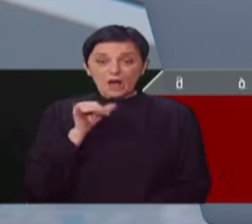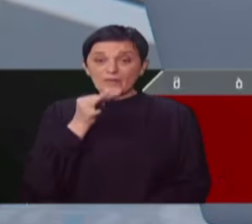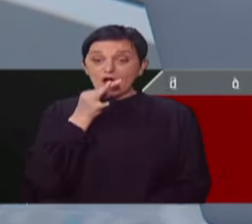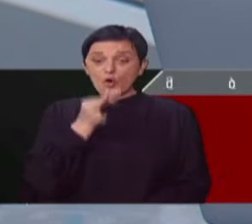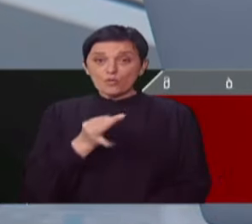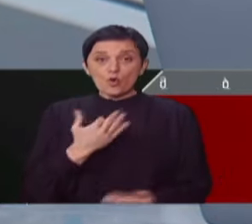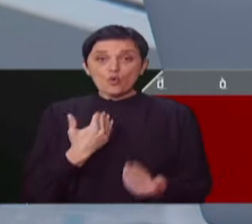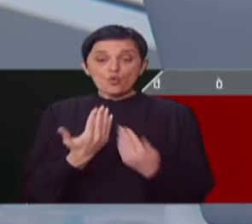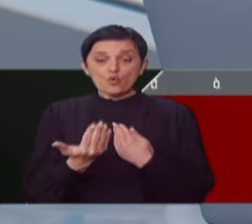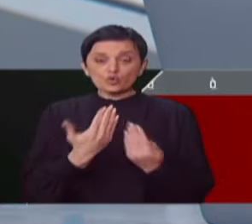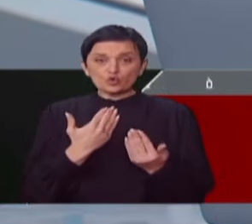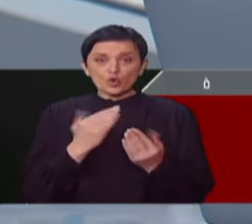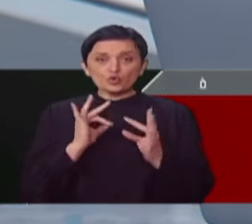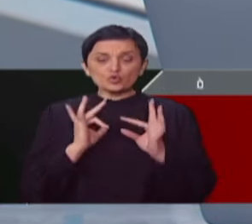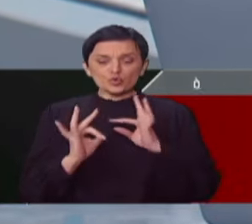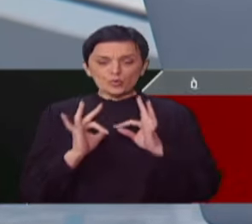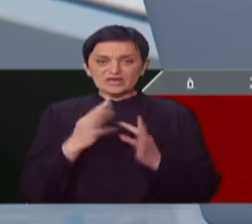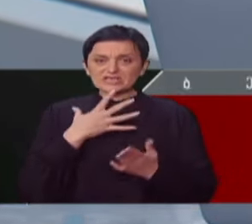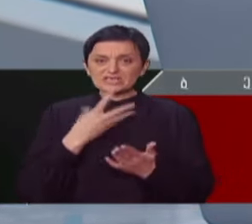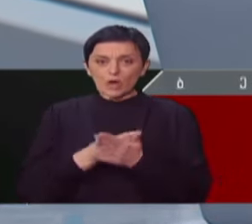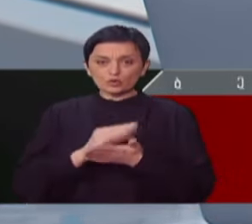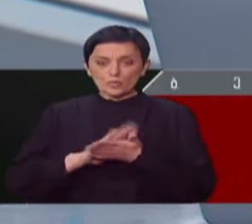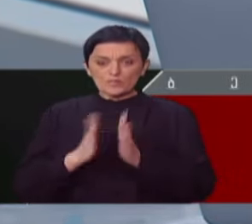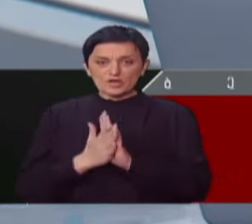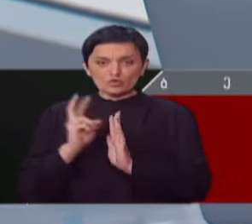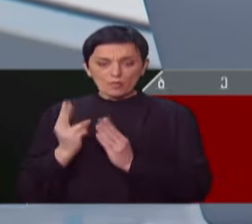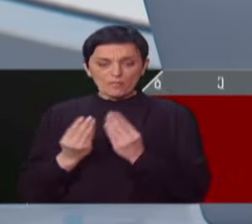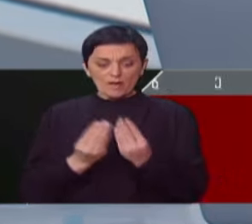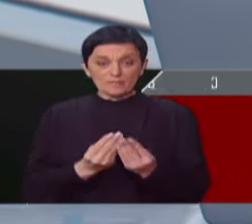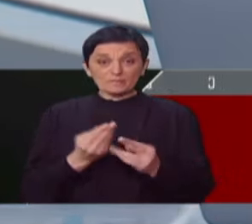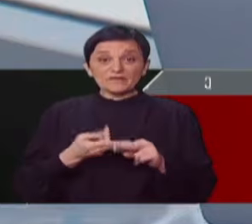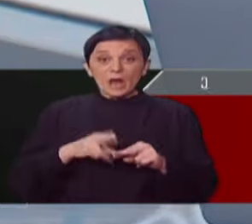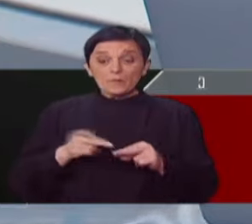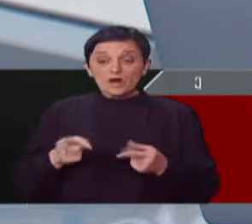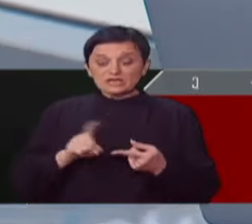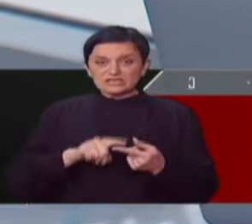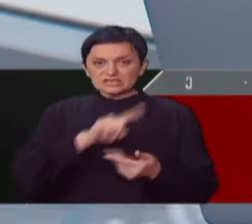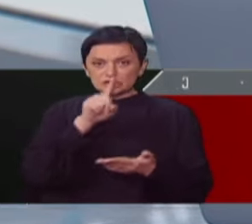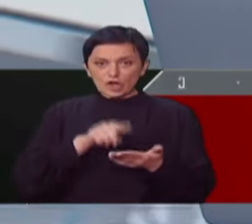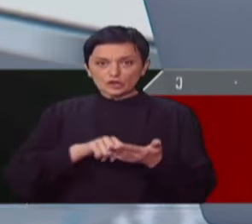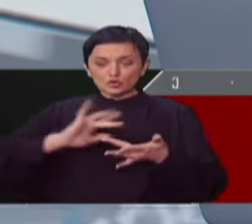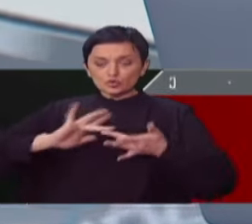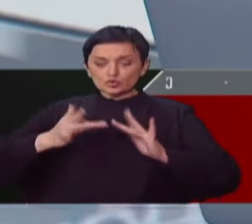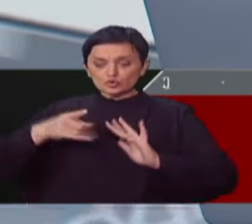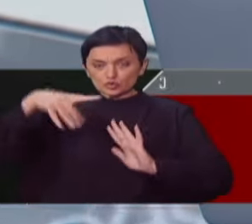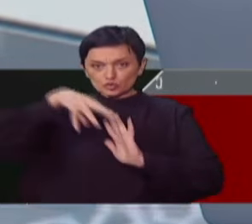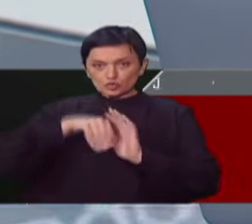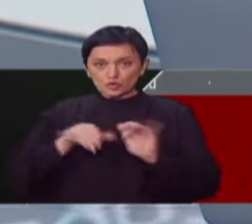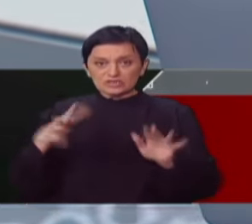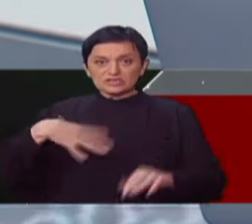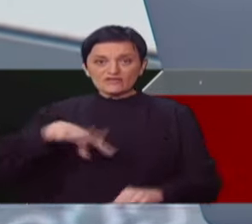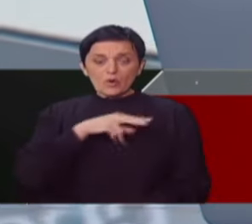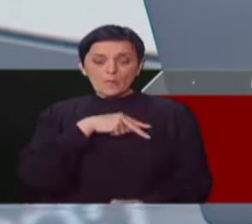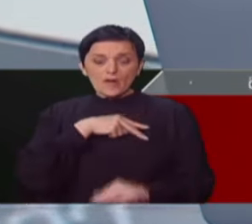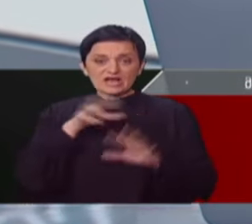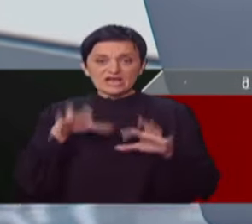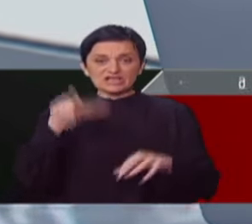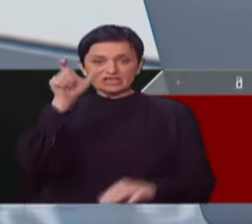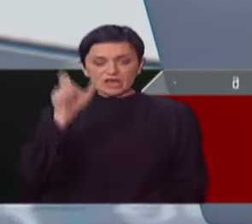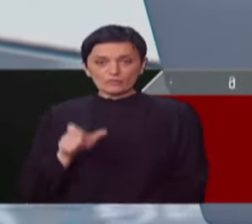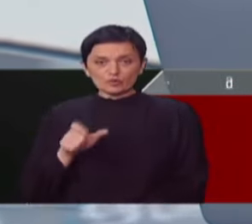და ურთიერთობის ნორმალიზებისთვის საკუთარ პირობებს აყენებს. ამასთან საკითხს სოციალურ ქსელში გამოეხმაურა საქართველოს პარლამენტის